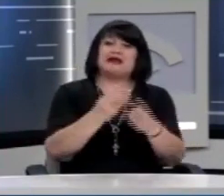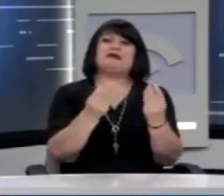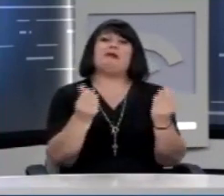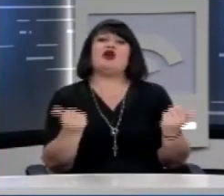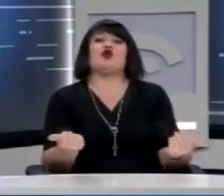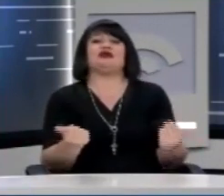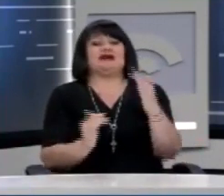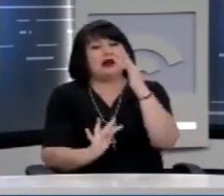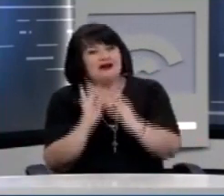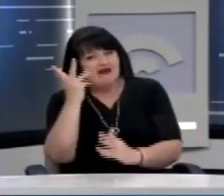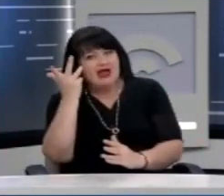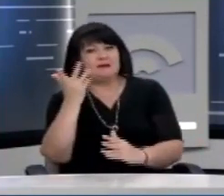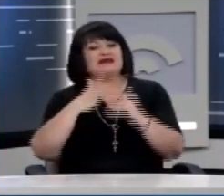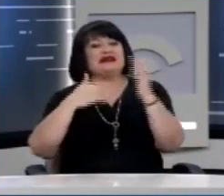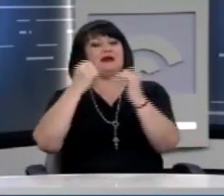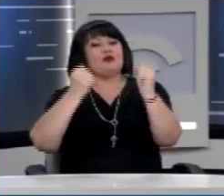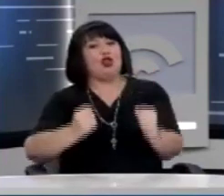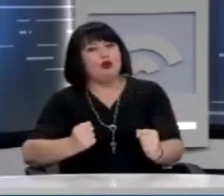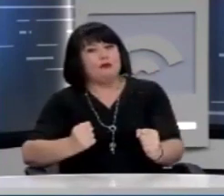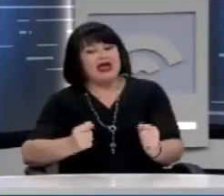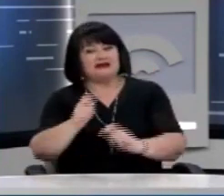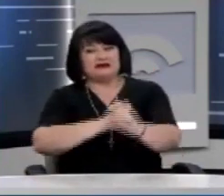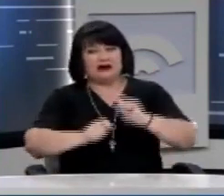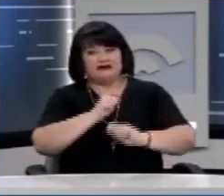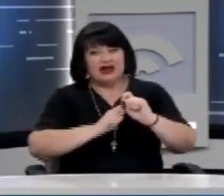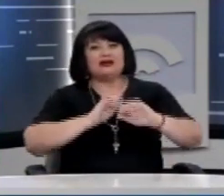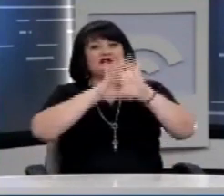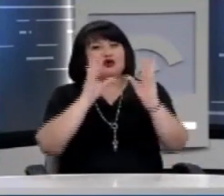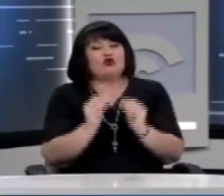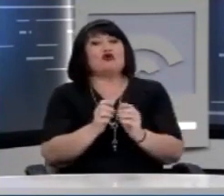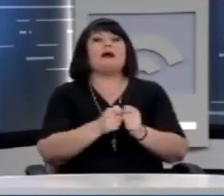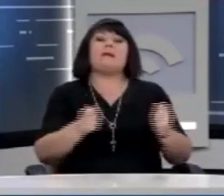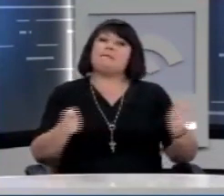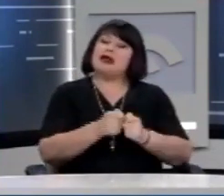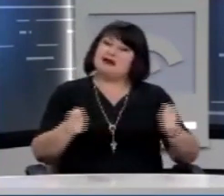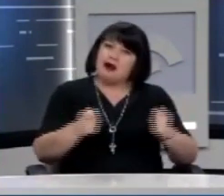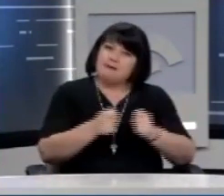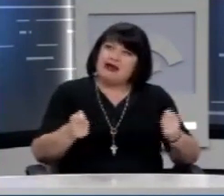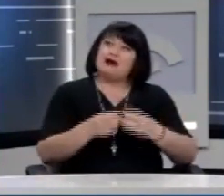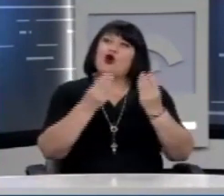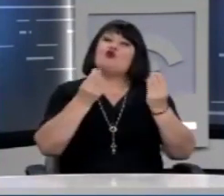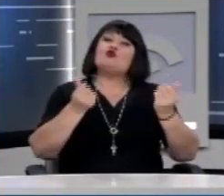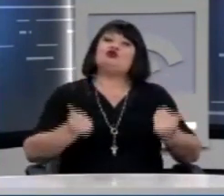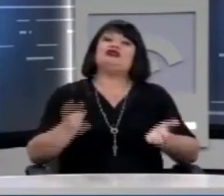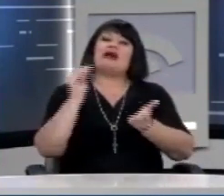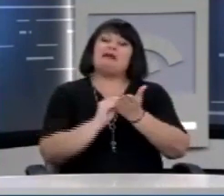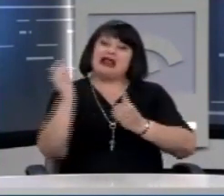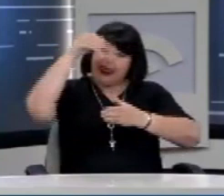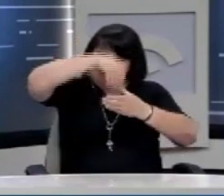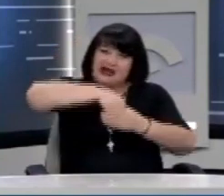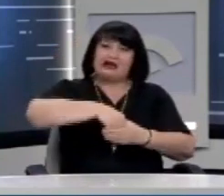και ποσοτική αναβάθμιση των υποδομών, η λήψη ολοκληρωμένων μέτρων για την ουσιαστική επανένταξη